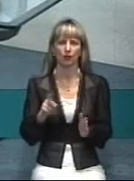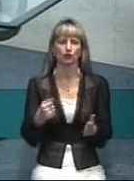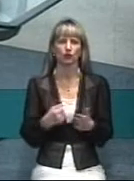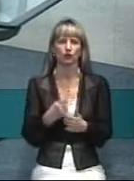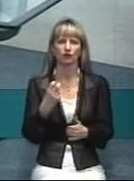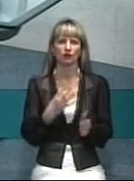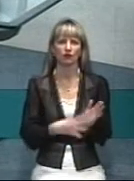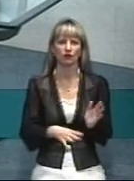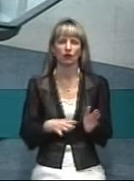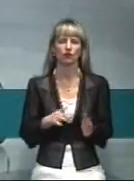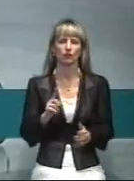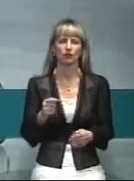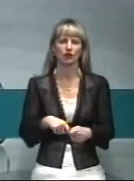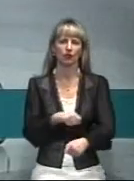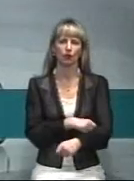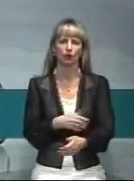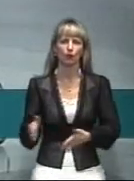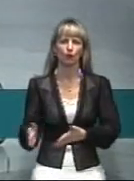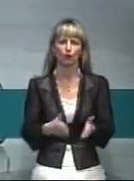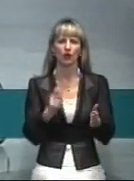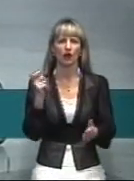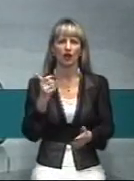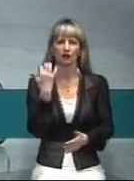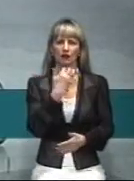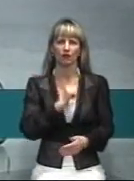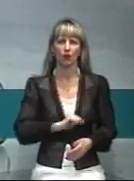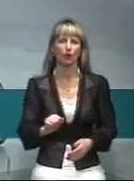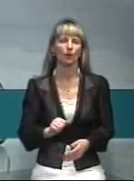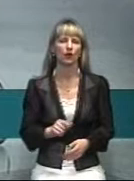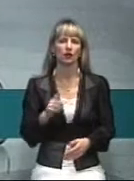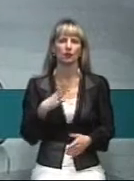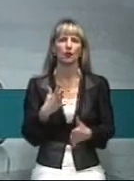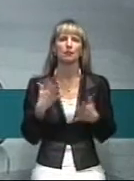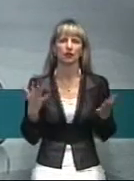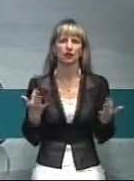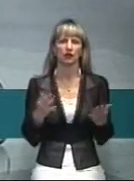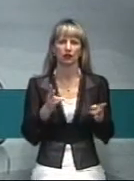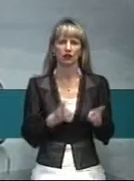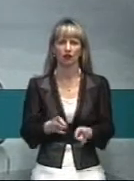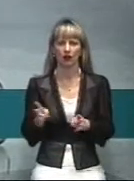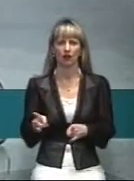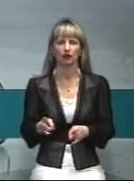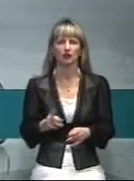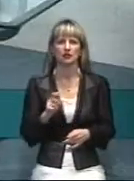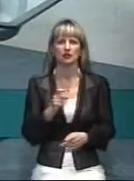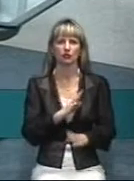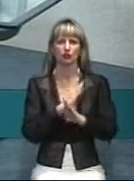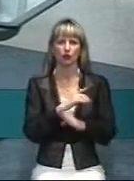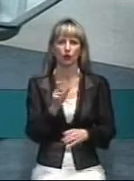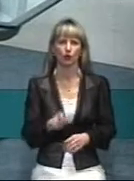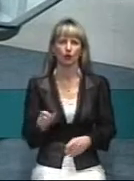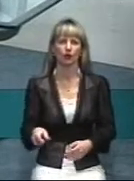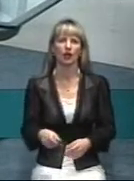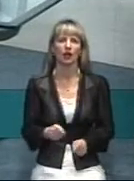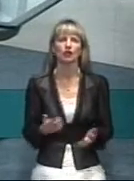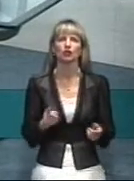км автошляху Харків-Сімферополь. Там було найбільше вчинено ДТП, в тому числі з потерпілими та загиблими. Пане Володимире, а